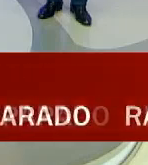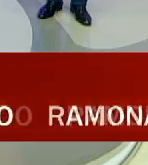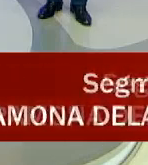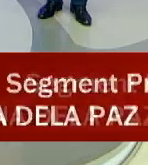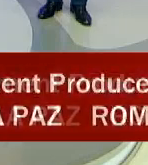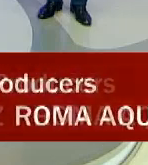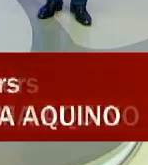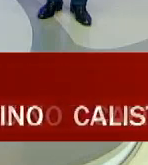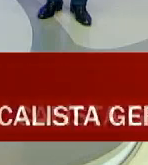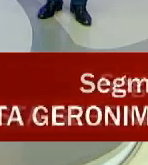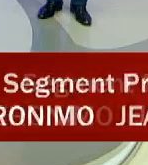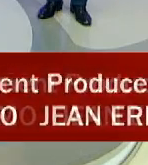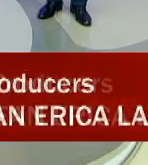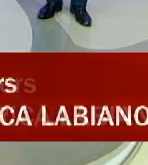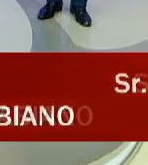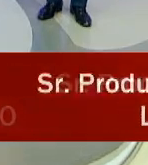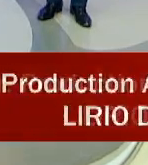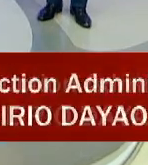kami 24 Oras.